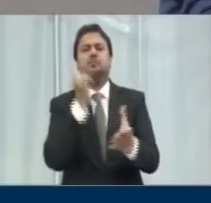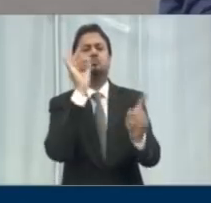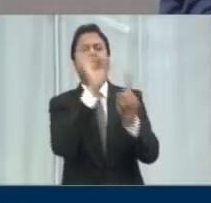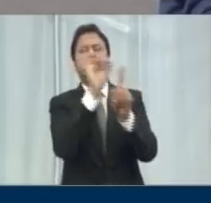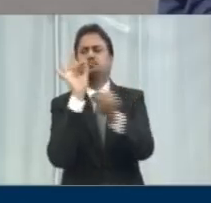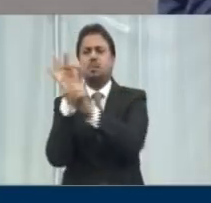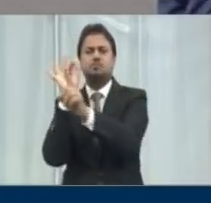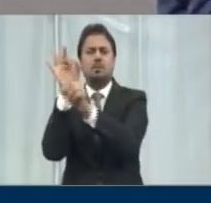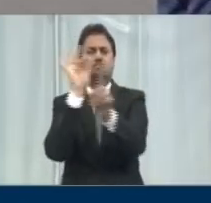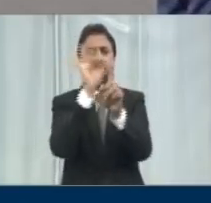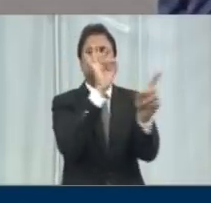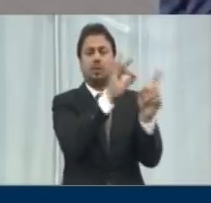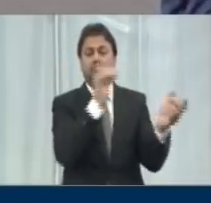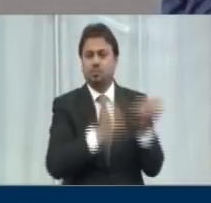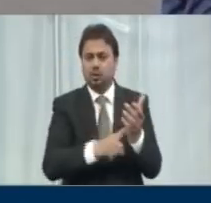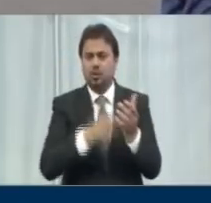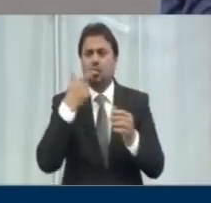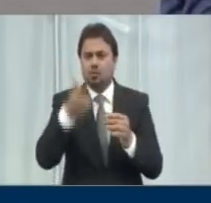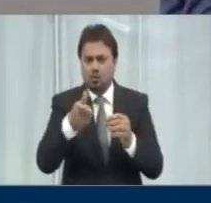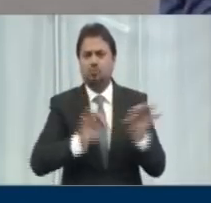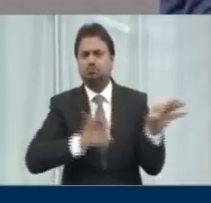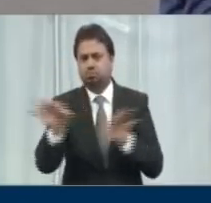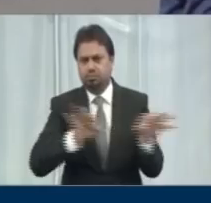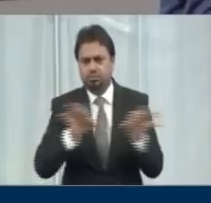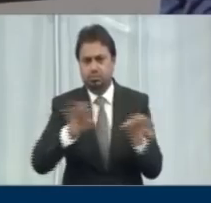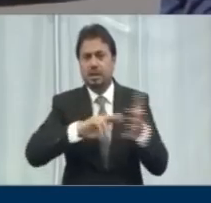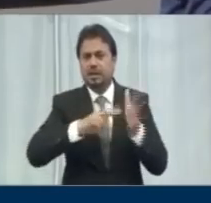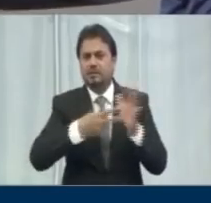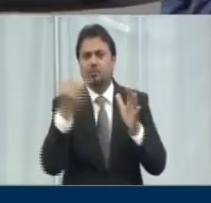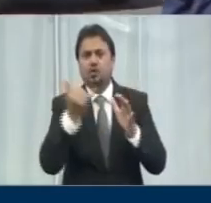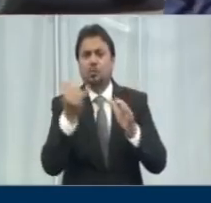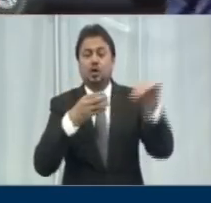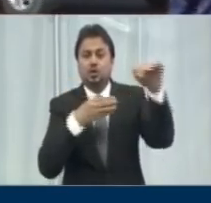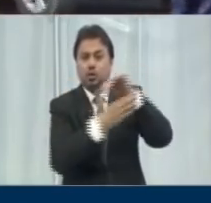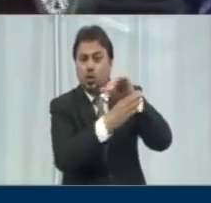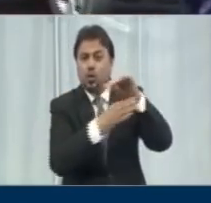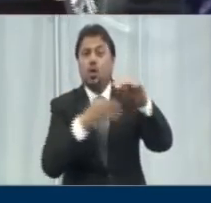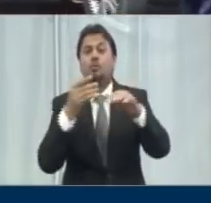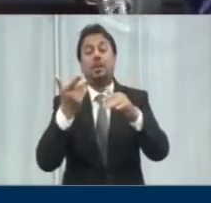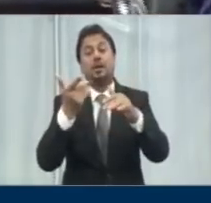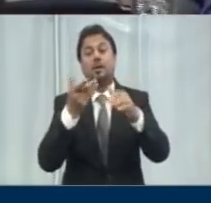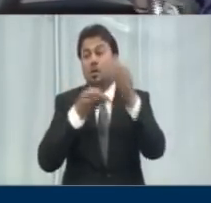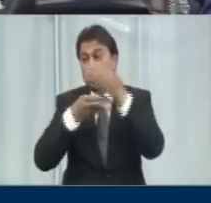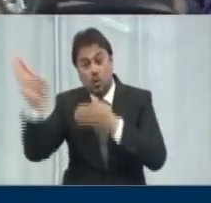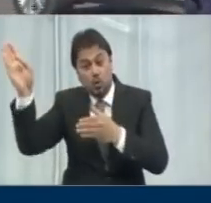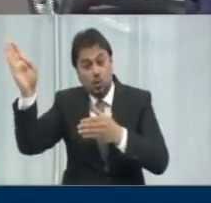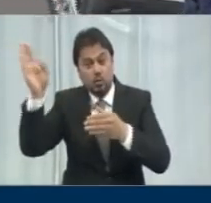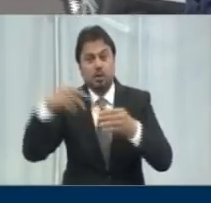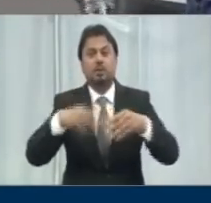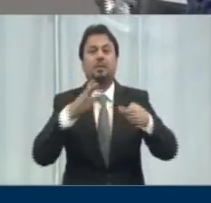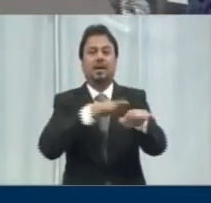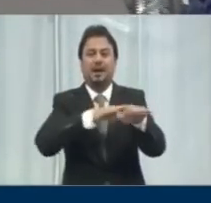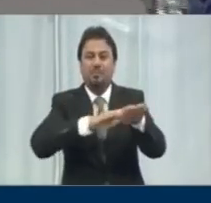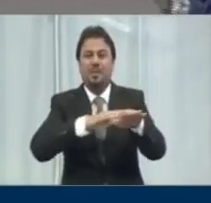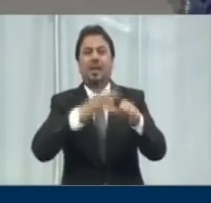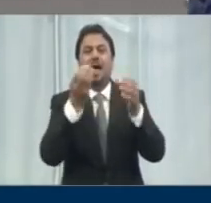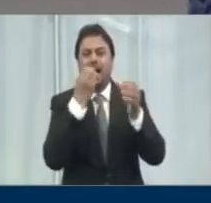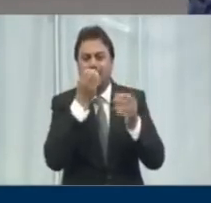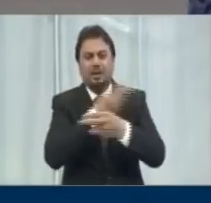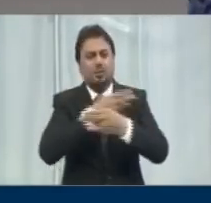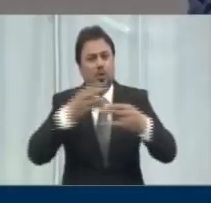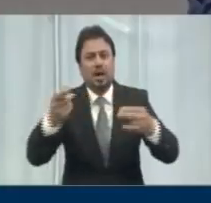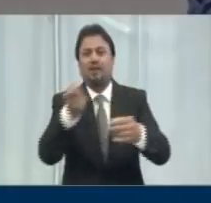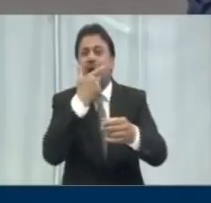العلاقة، مؤكدا أنه تم استثناء عمليات دخول وخروج البضائع والمواد الغذائية والدوائية من